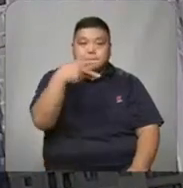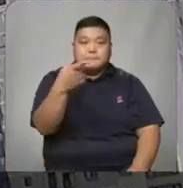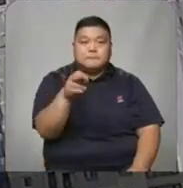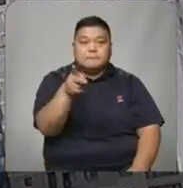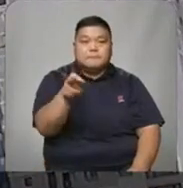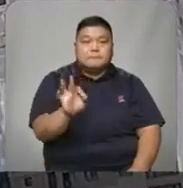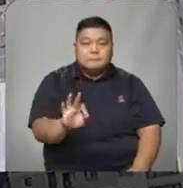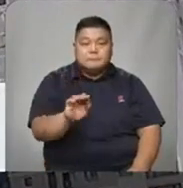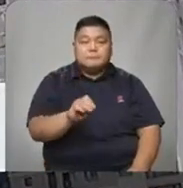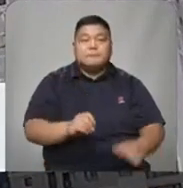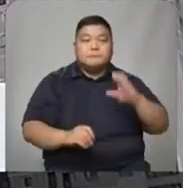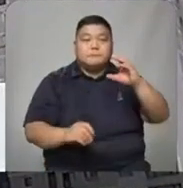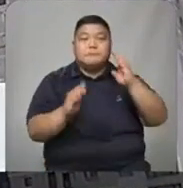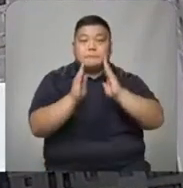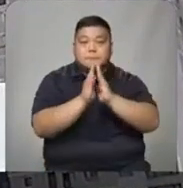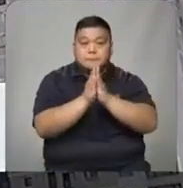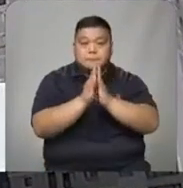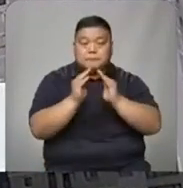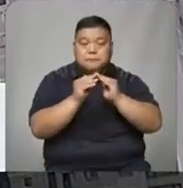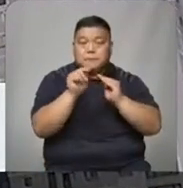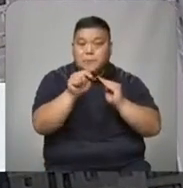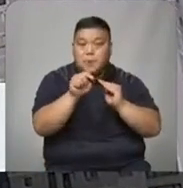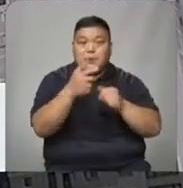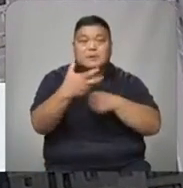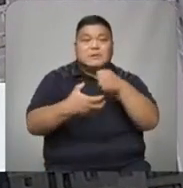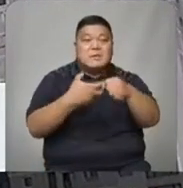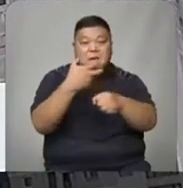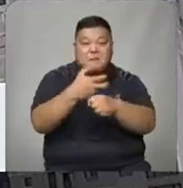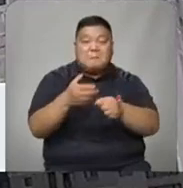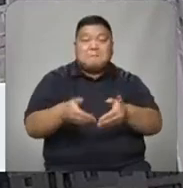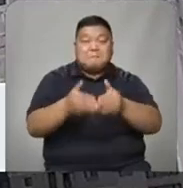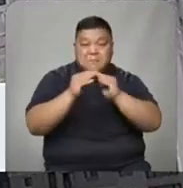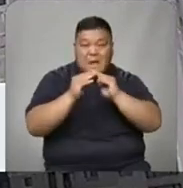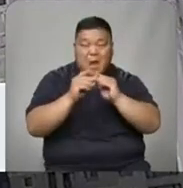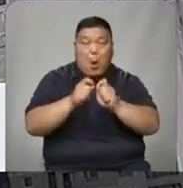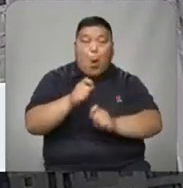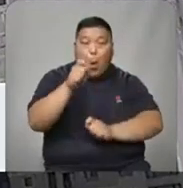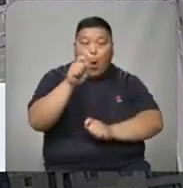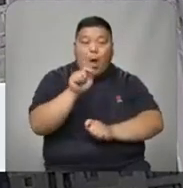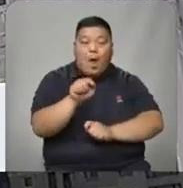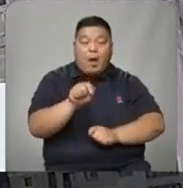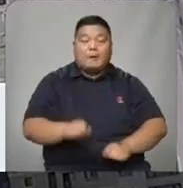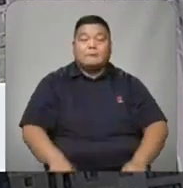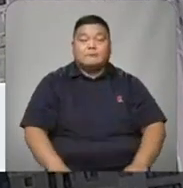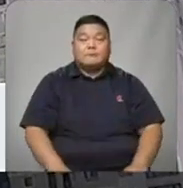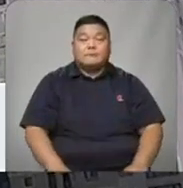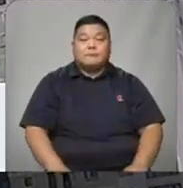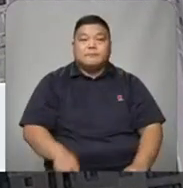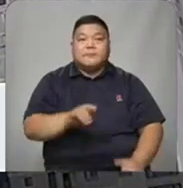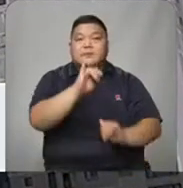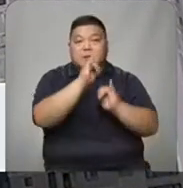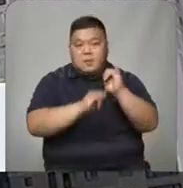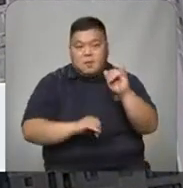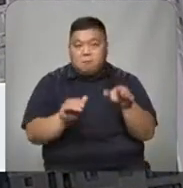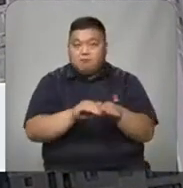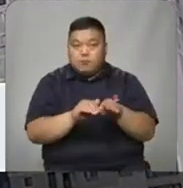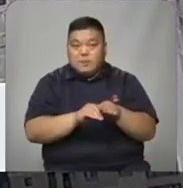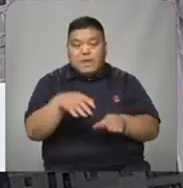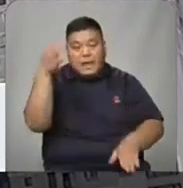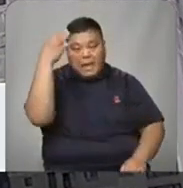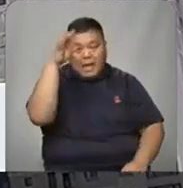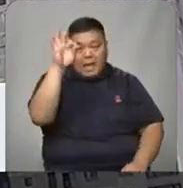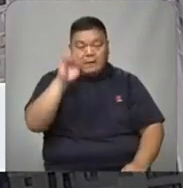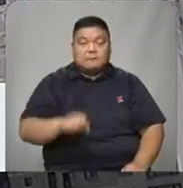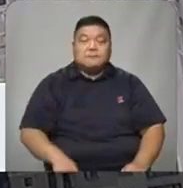속초 동명동 성당은 지은지 70년 된 지역에서 가장 오래된 석조 건축물입니다 그 역사와 문화적 가치를